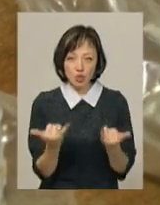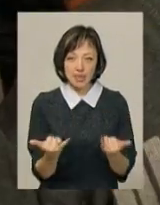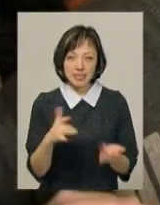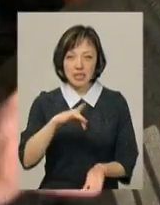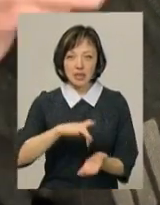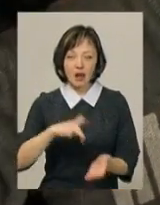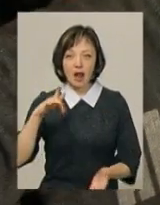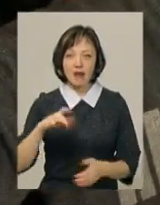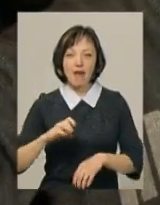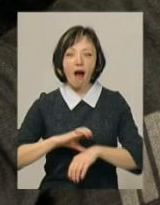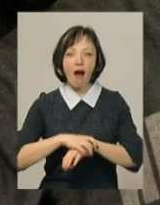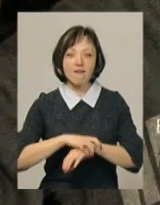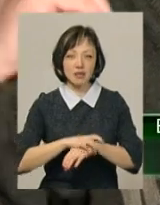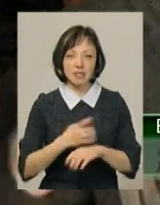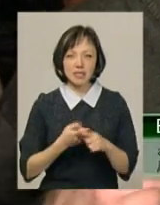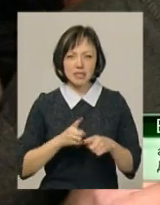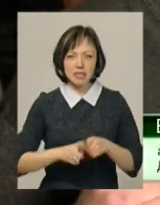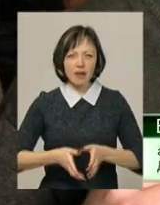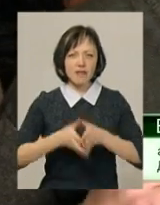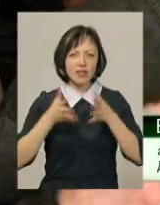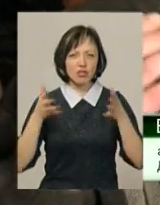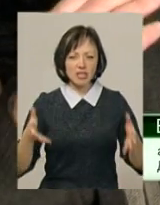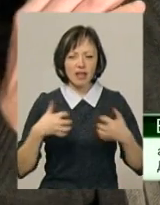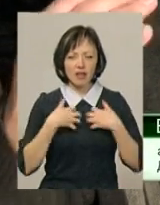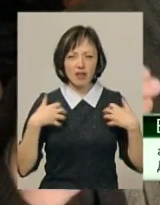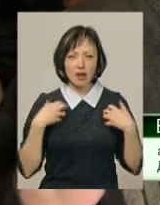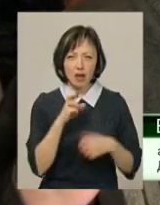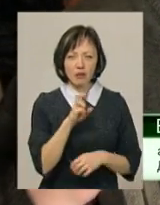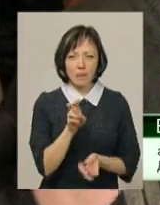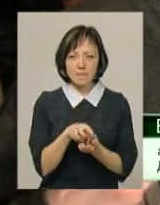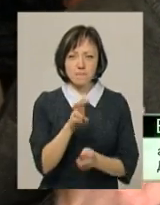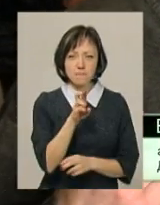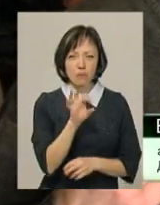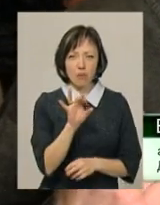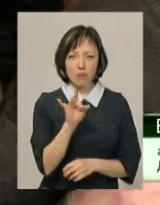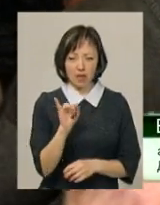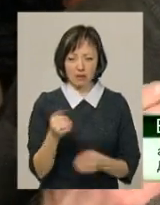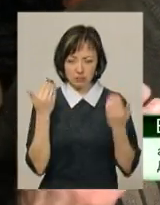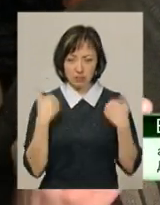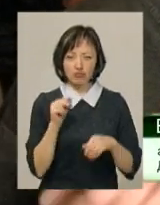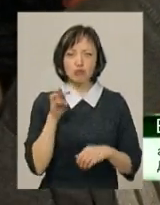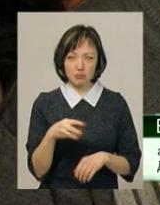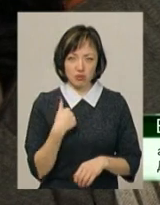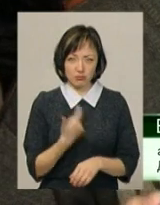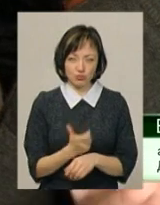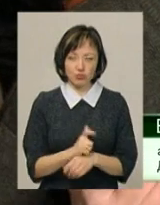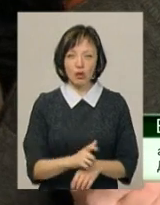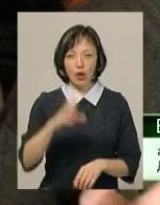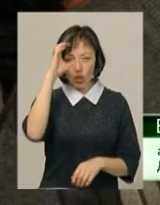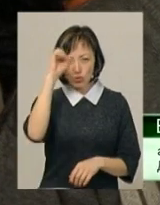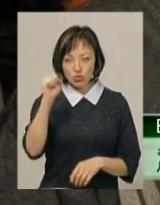Африці. Це величезні трагантерієві бобри, більш зростом, ніж я,